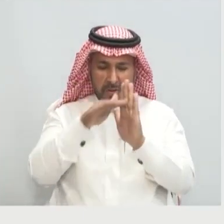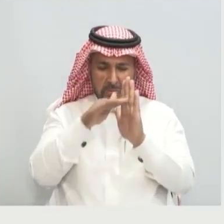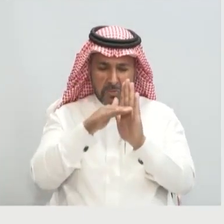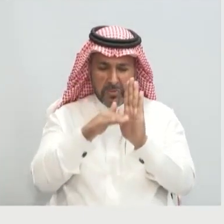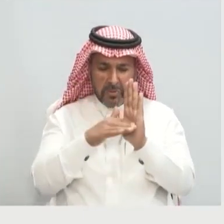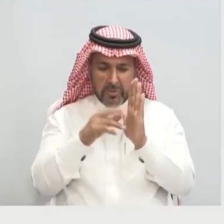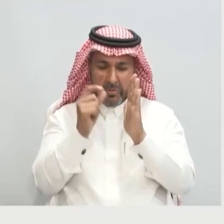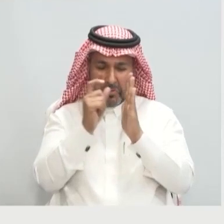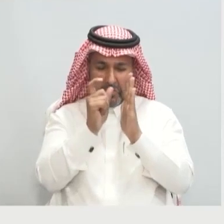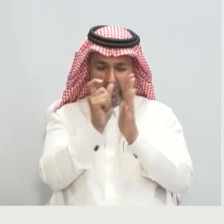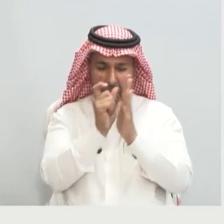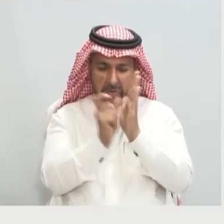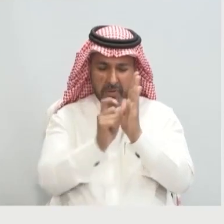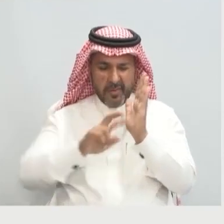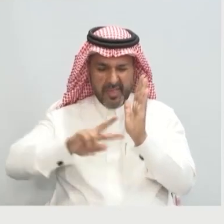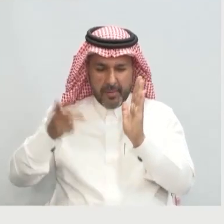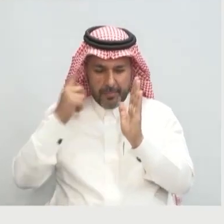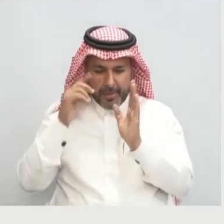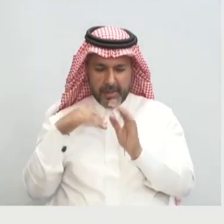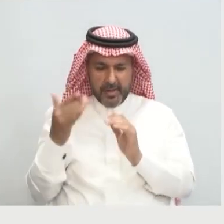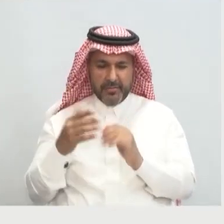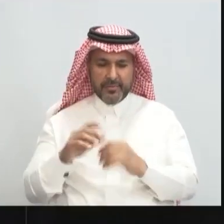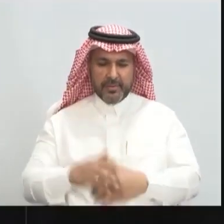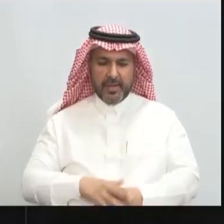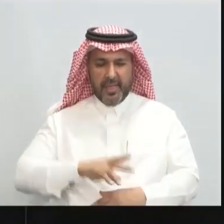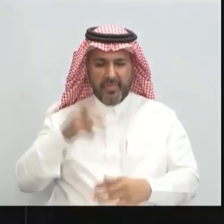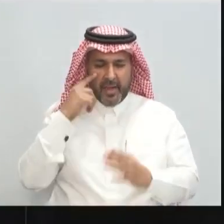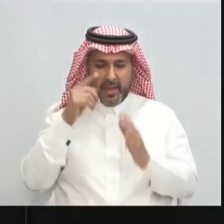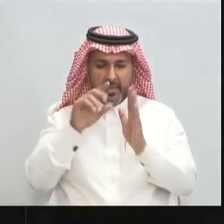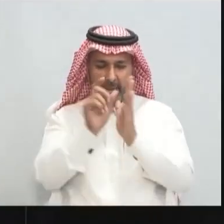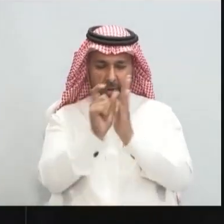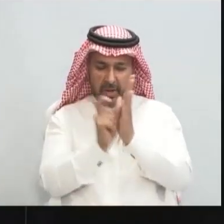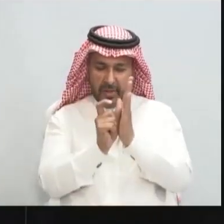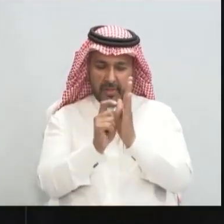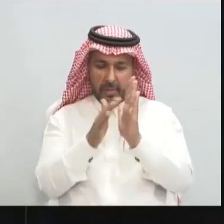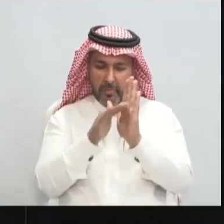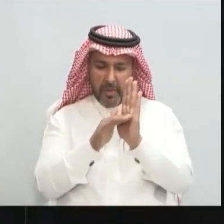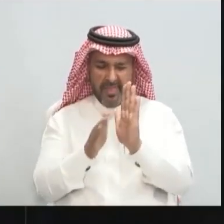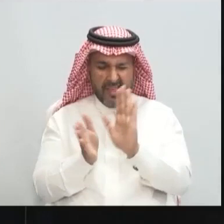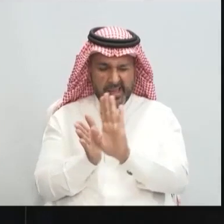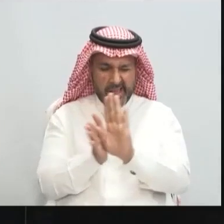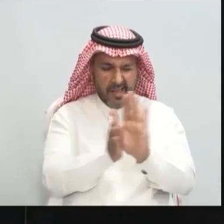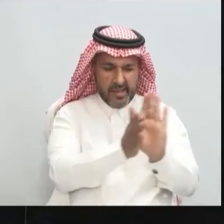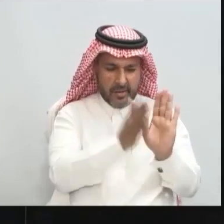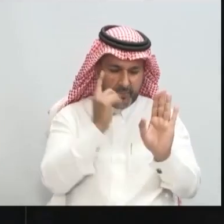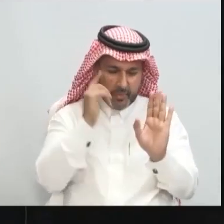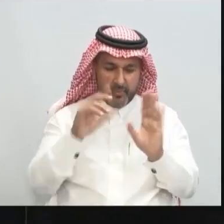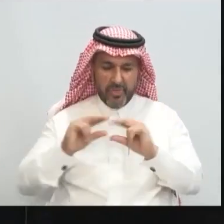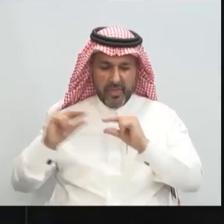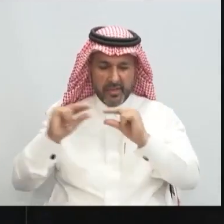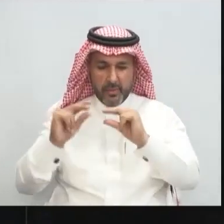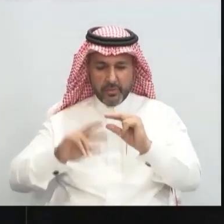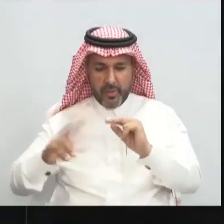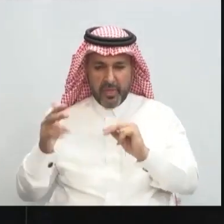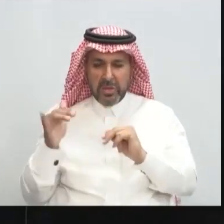وتتيح لافراد مشاركه المعلومات وانجاز المهام اذا في كل منظمه هنالك قنوات رسميه مثلا ايميل